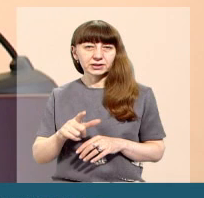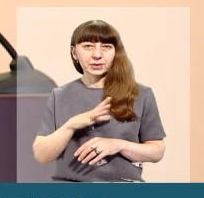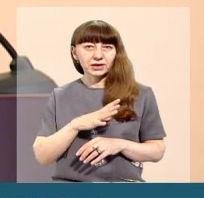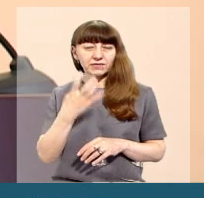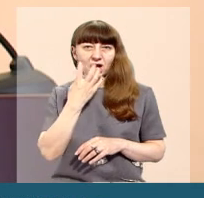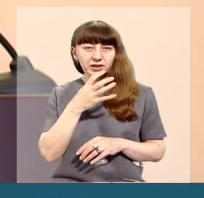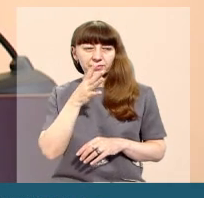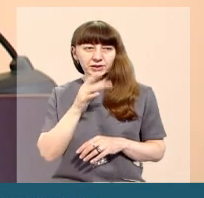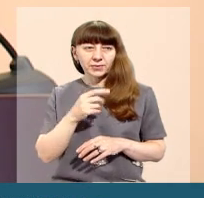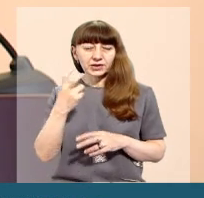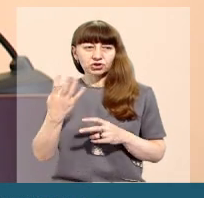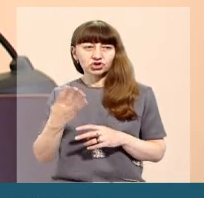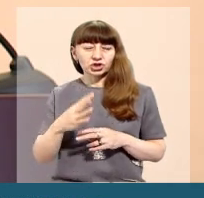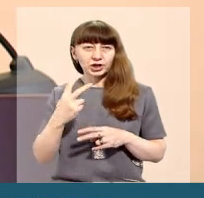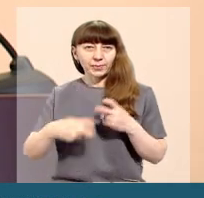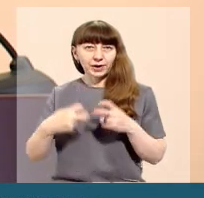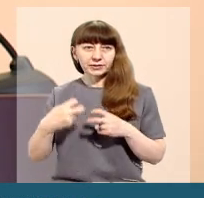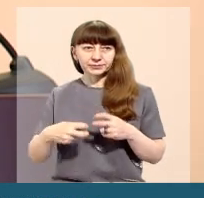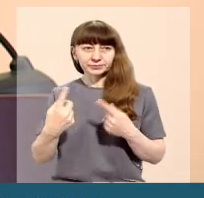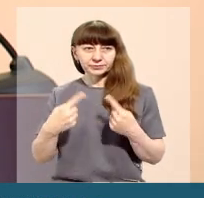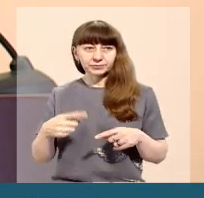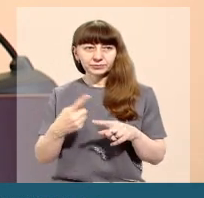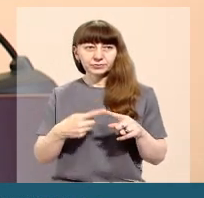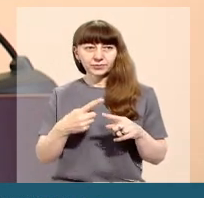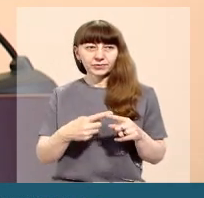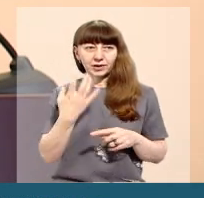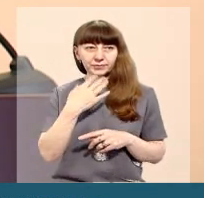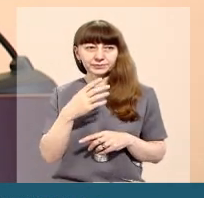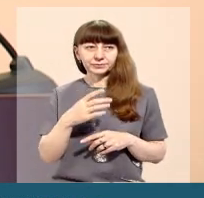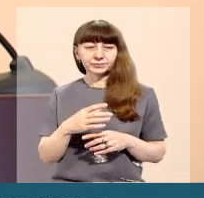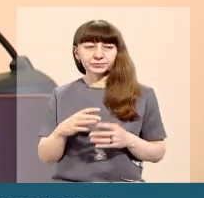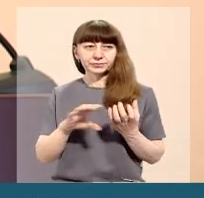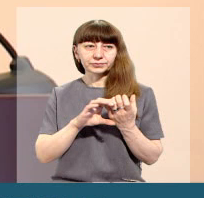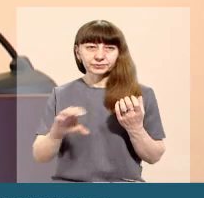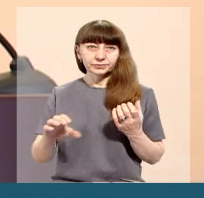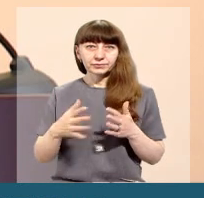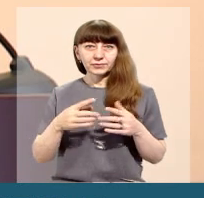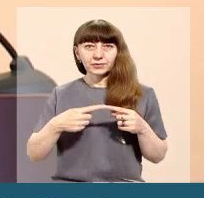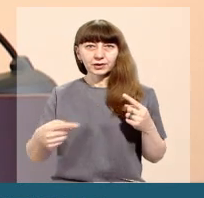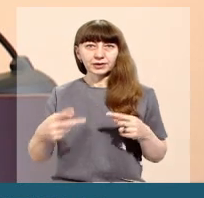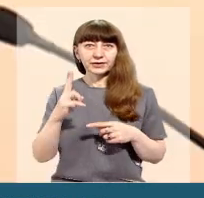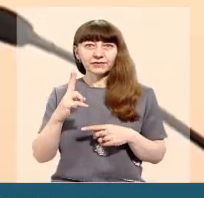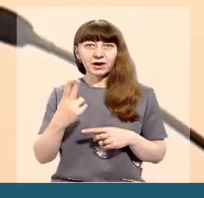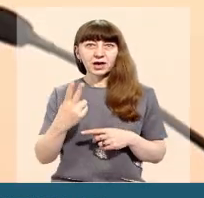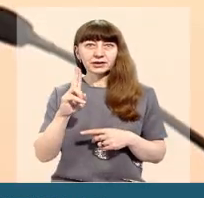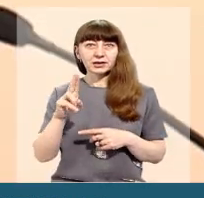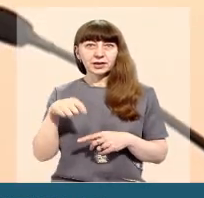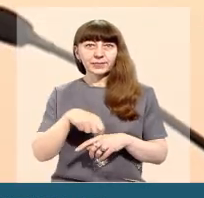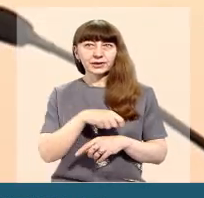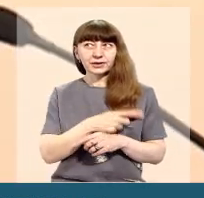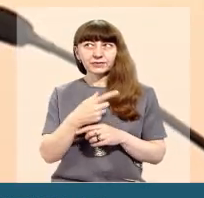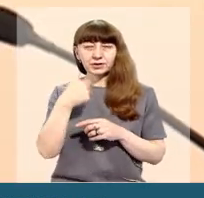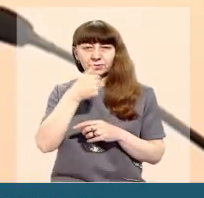было выявлено 4 порыва на других участках тепловых сетей протяженностью более 2 километров. В текущем